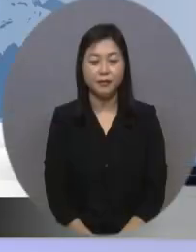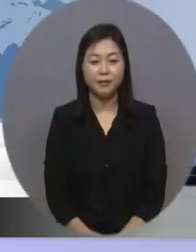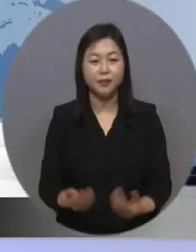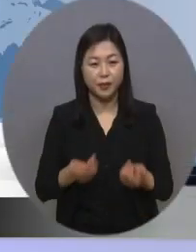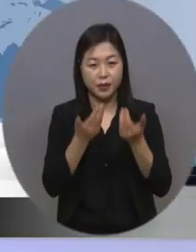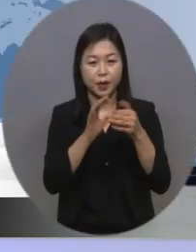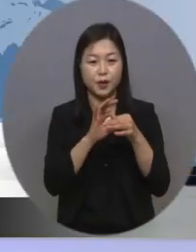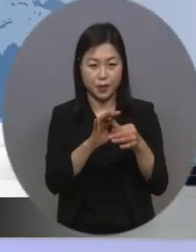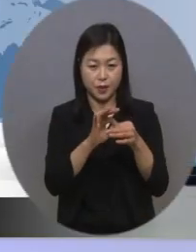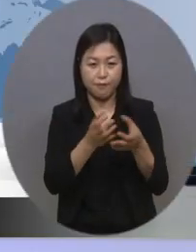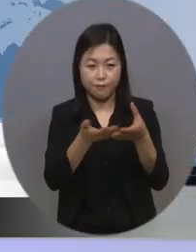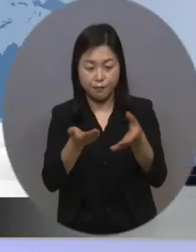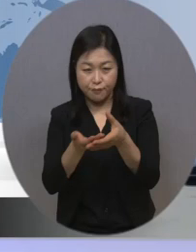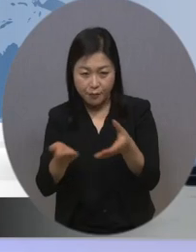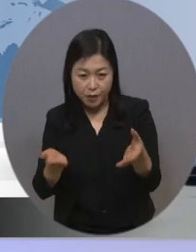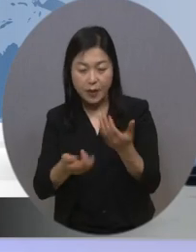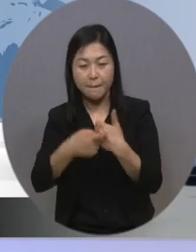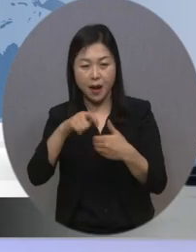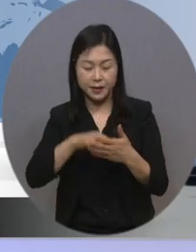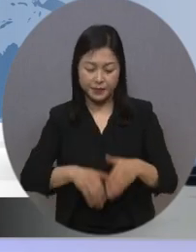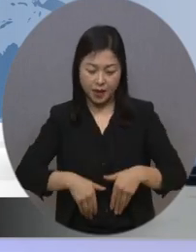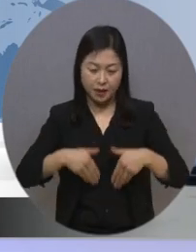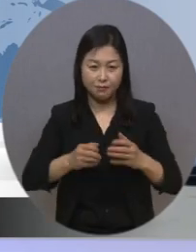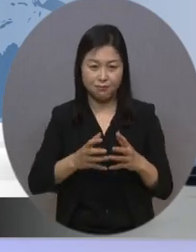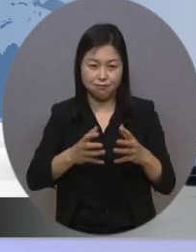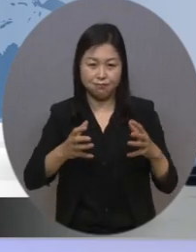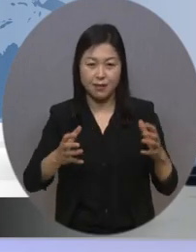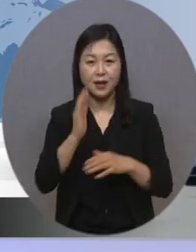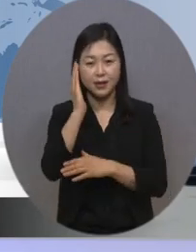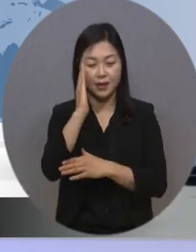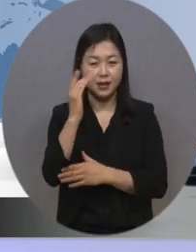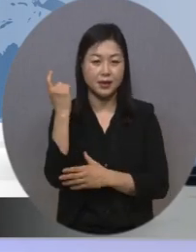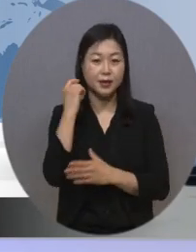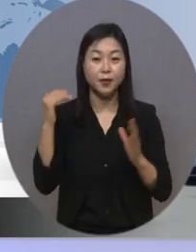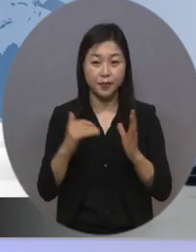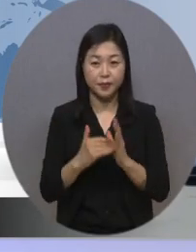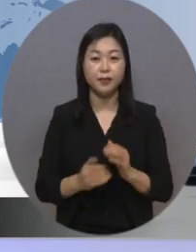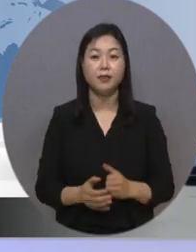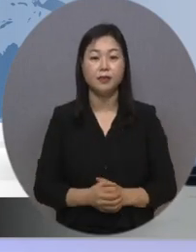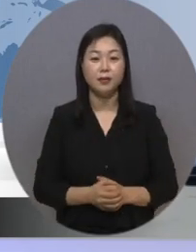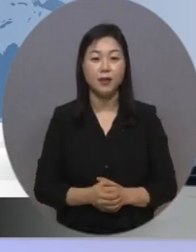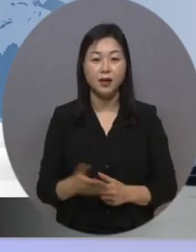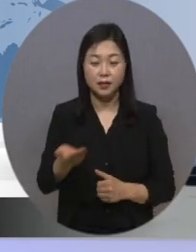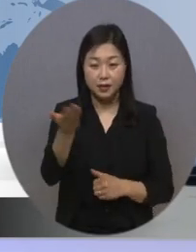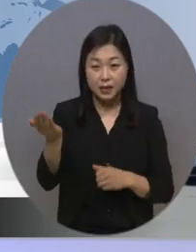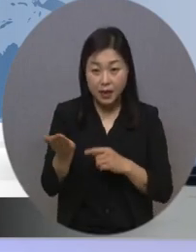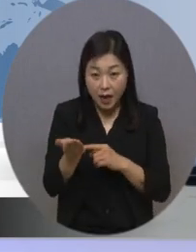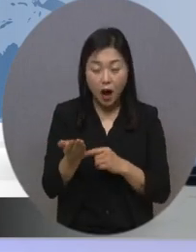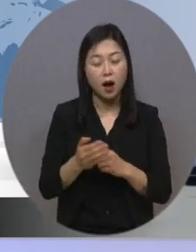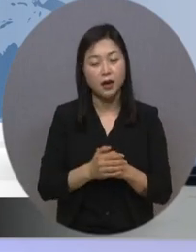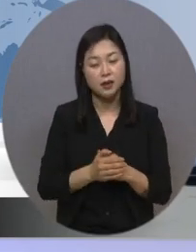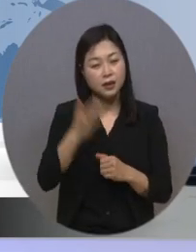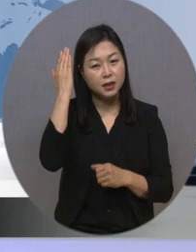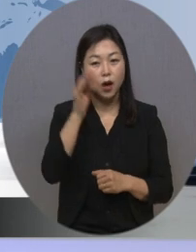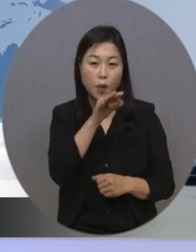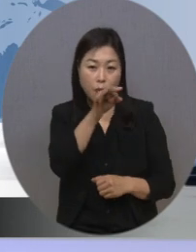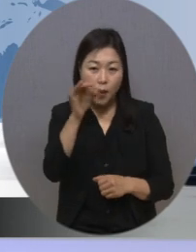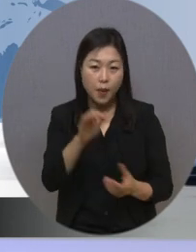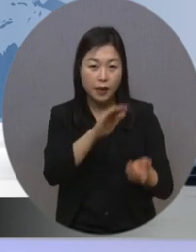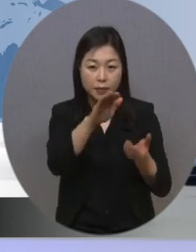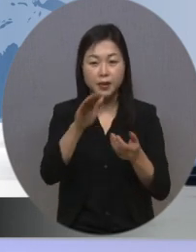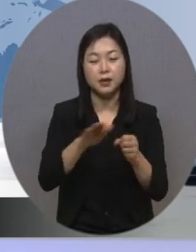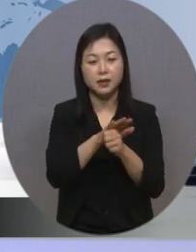봉사를 통해 나눌수록 커지는 따뜻함을 전하는 이야기 들어봤습니다. 이들이 연탄 나눔으로 사랑의 온기를